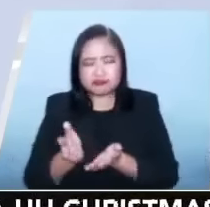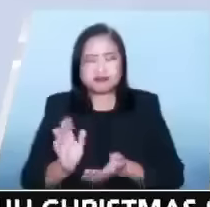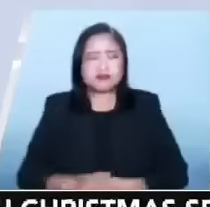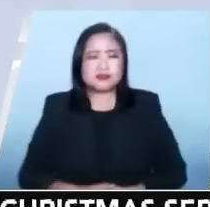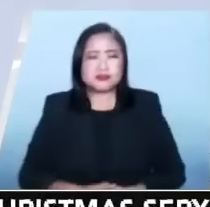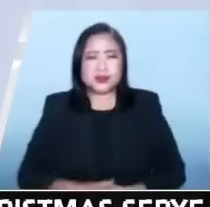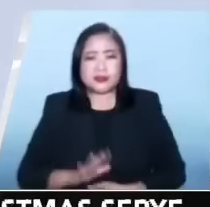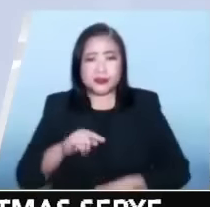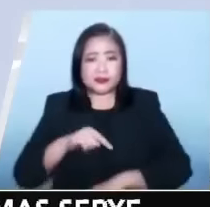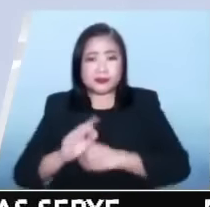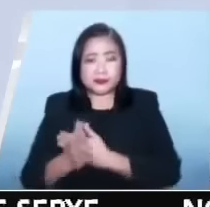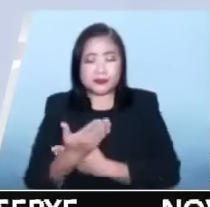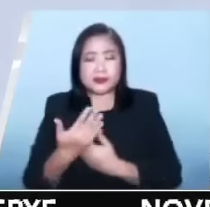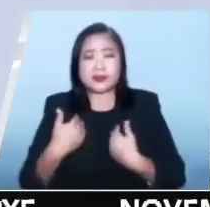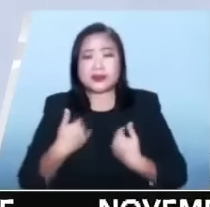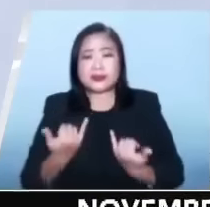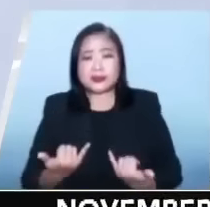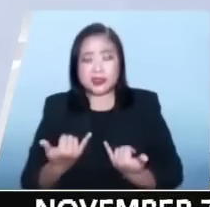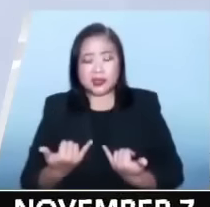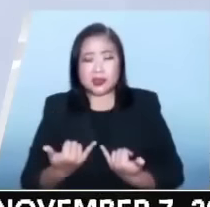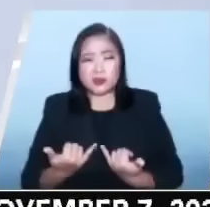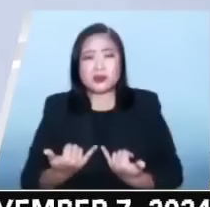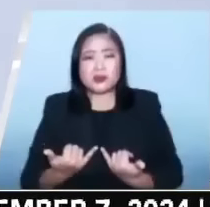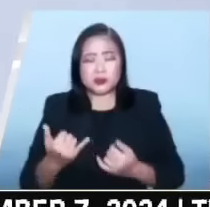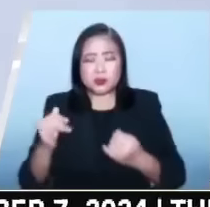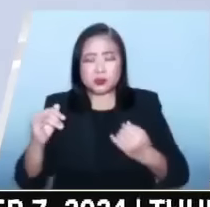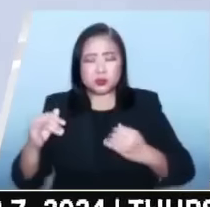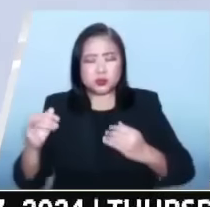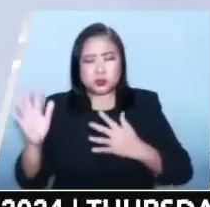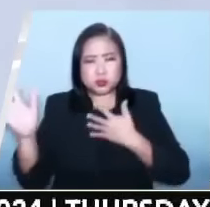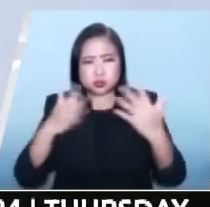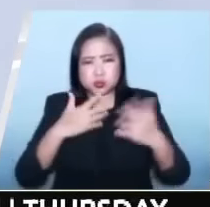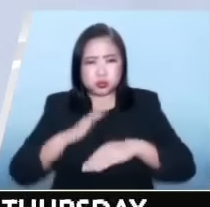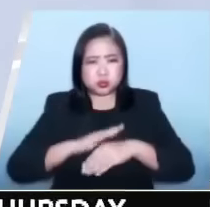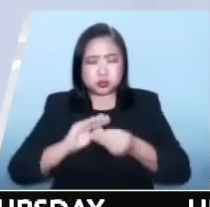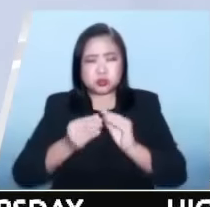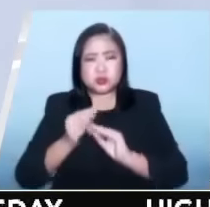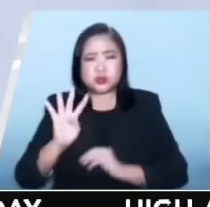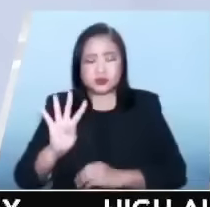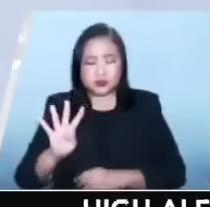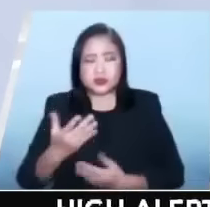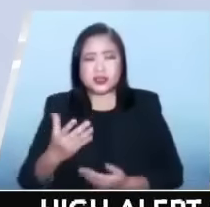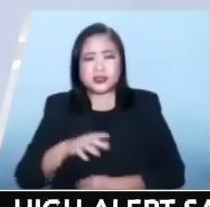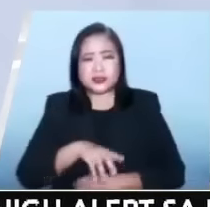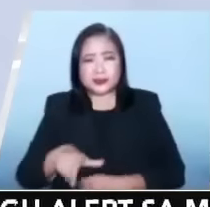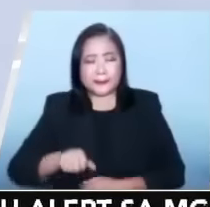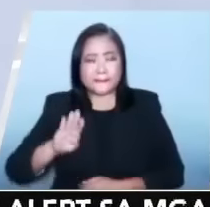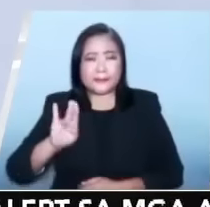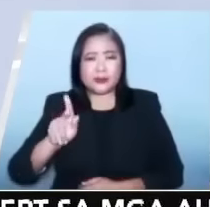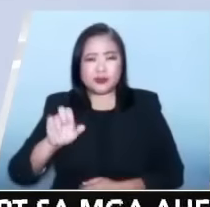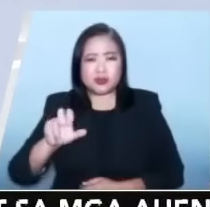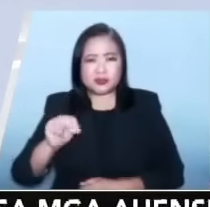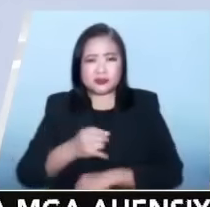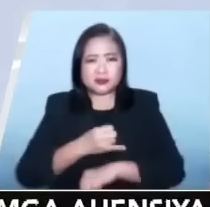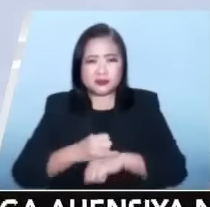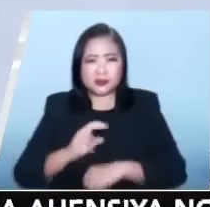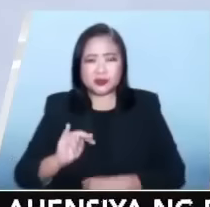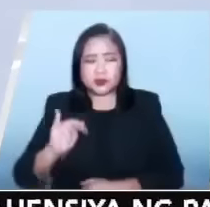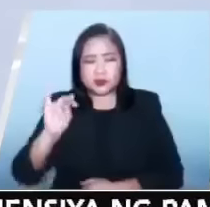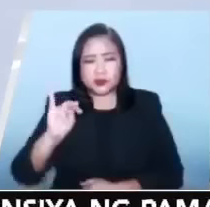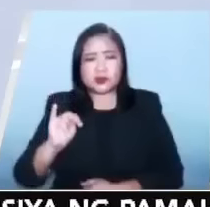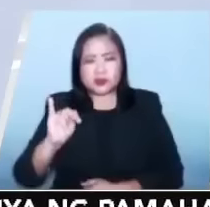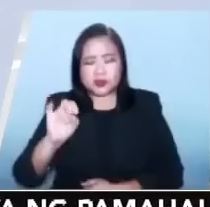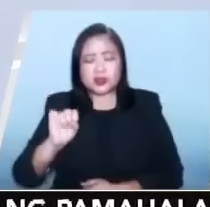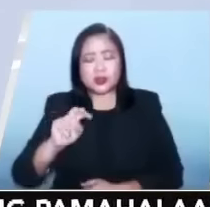po ngayon ang wind shear number 4 sa northern portion ng Mainland, Cagayan, ng Babuen Islands at northeastern portion ng Apayao.